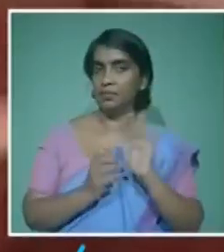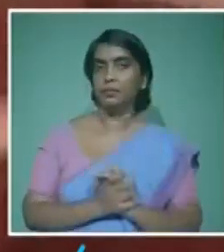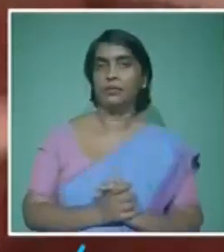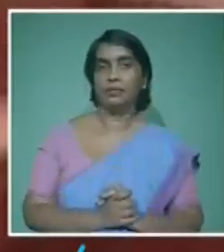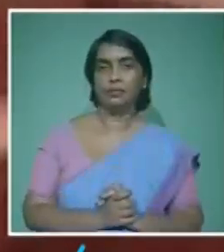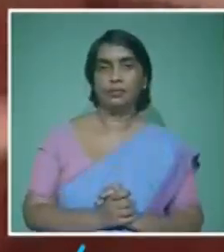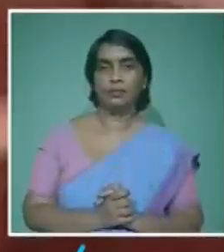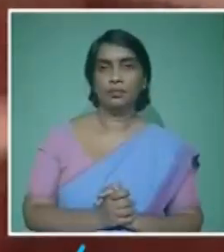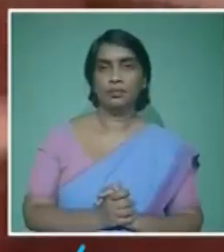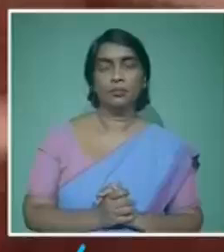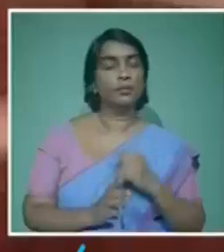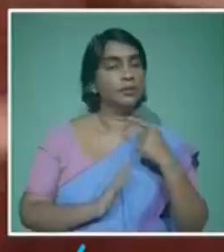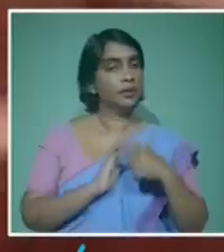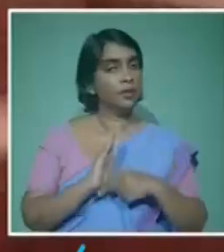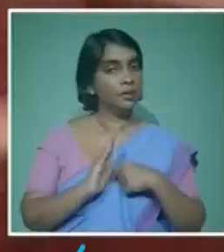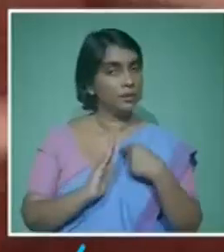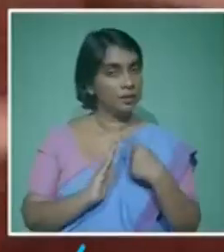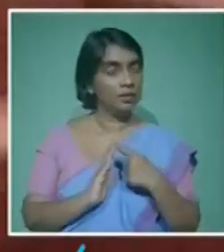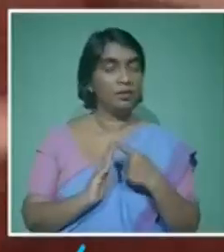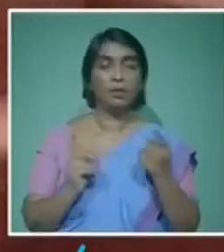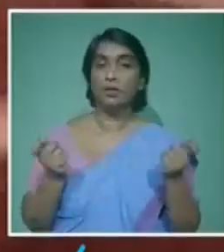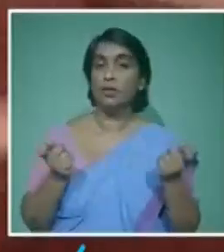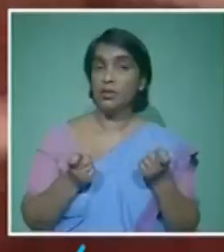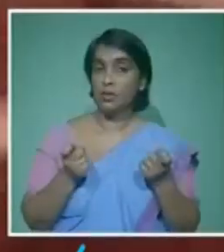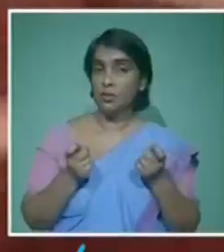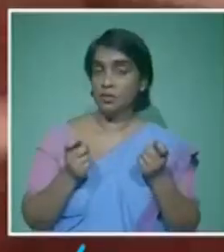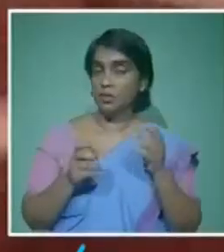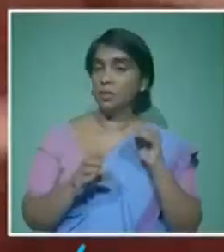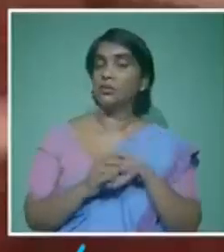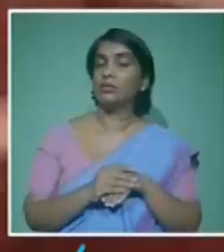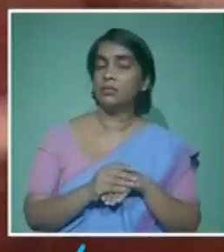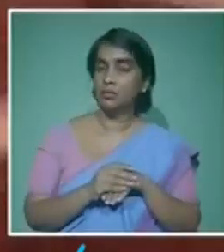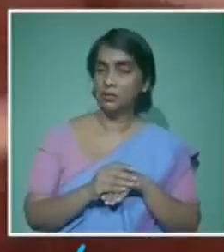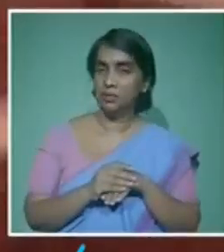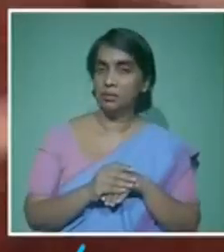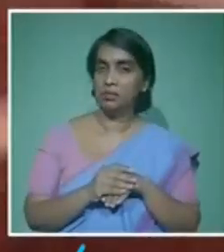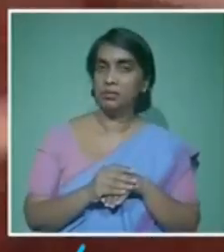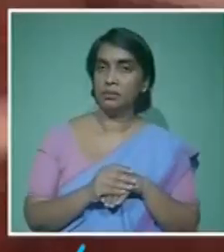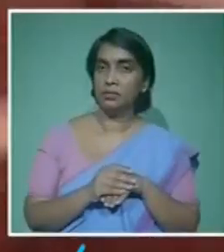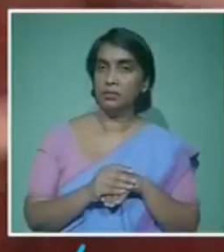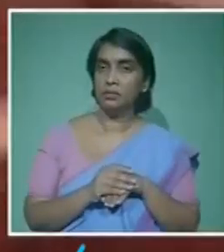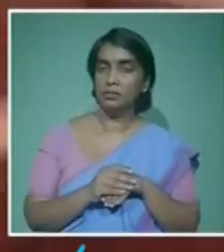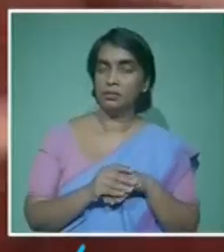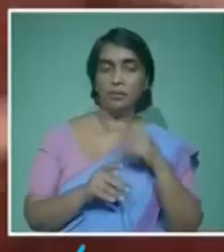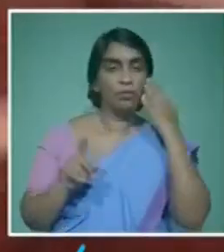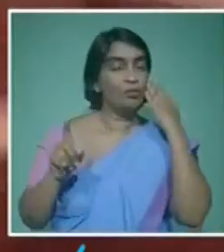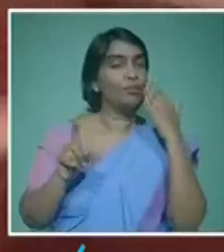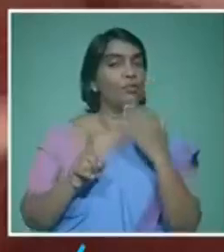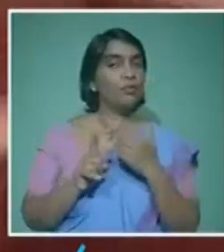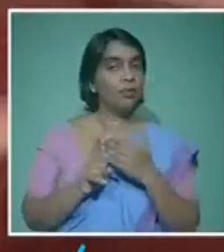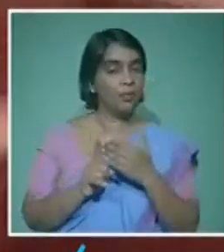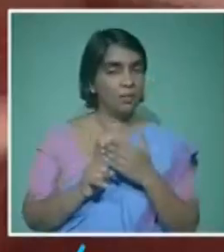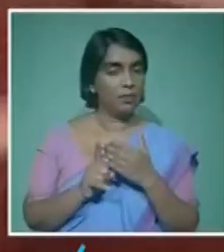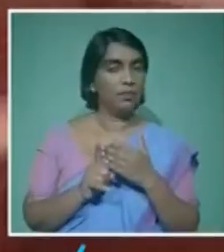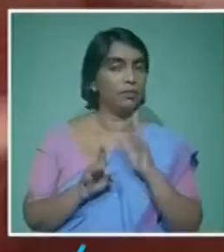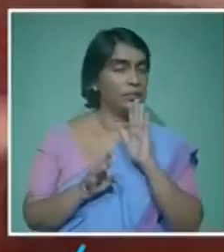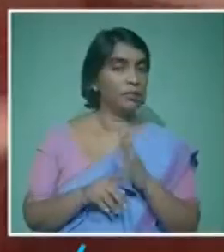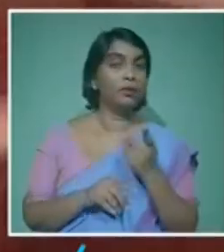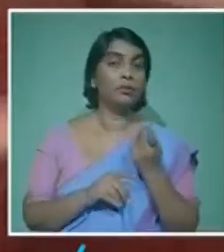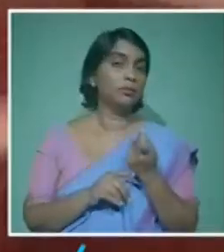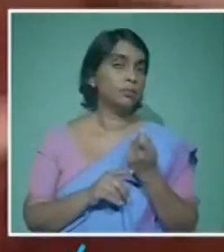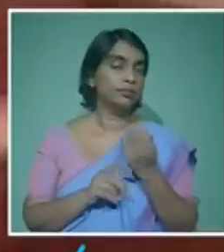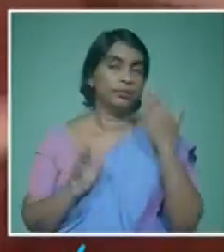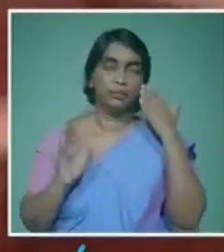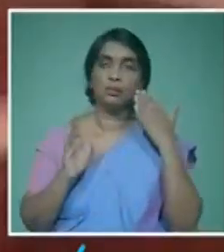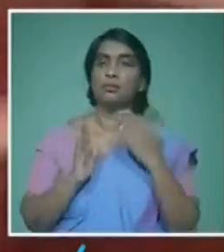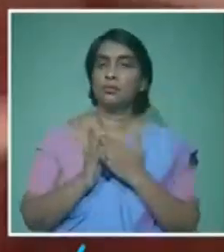சந்தையில் மீனினங்களின் விலையில் வீழ்ச்சி நிலைமையினை கொண்டு வந்திருக்கின்றது. இது நுகர்வோருக்கு சாதகமாக இருக்கின்றது.